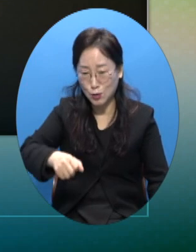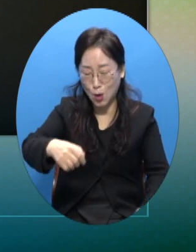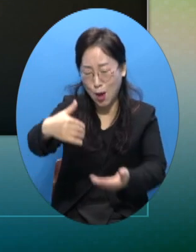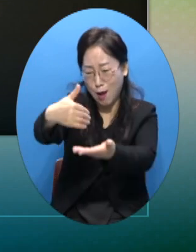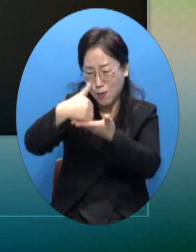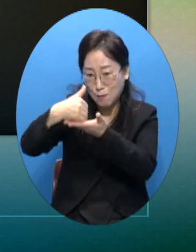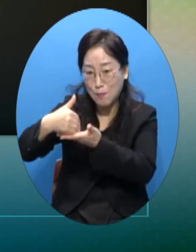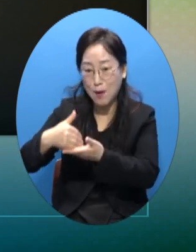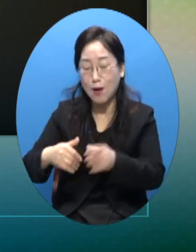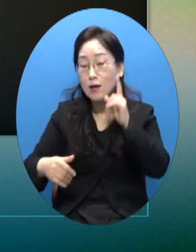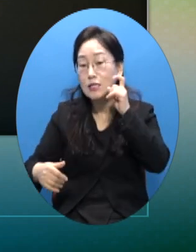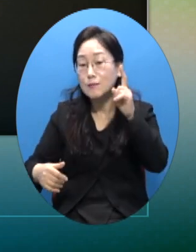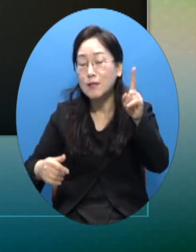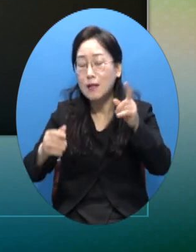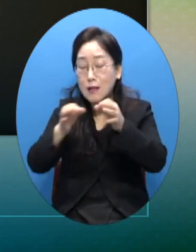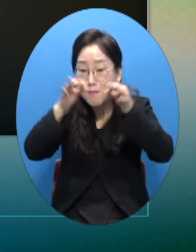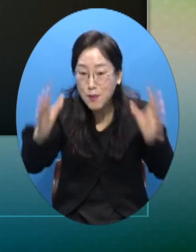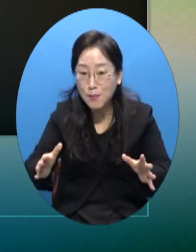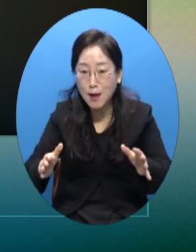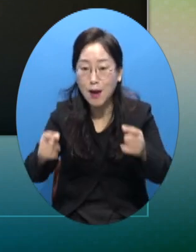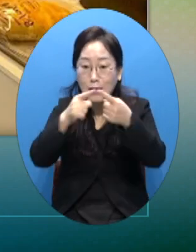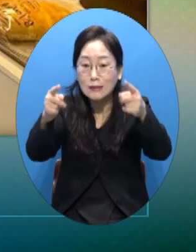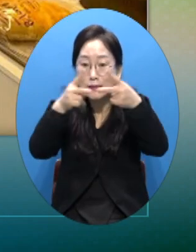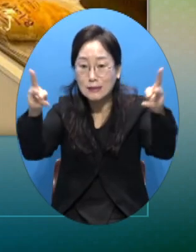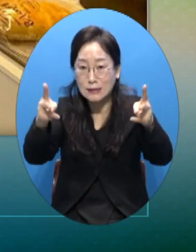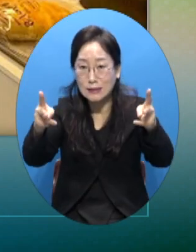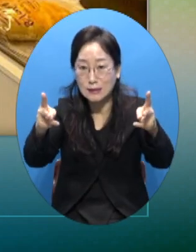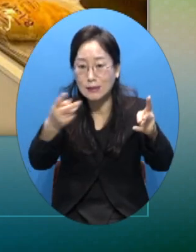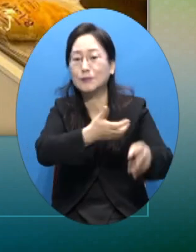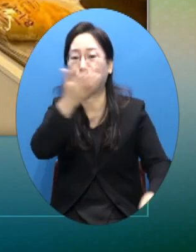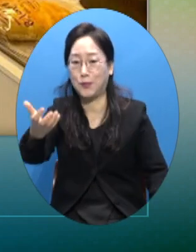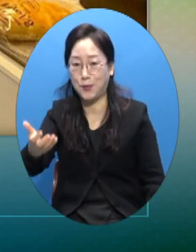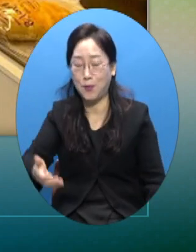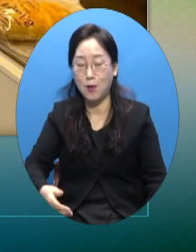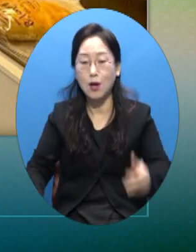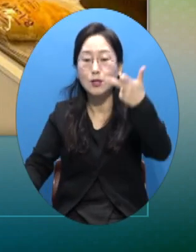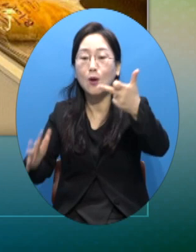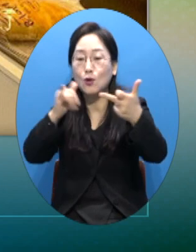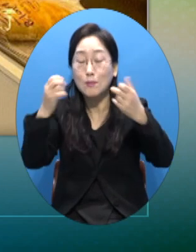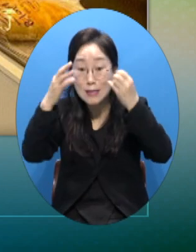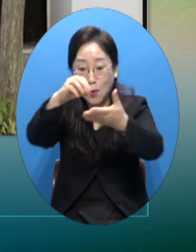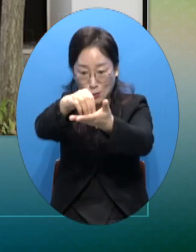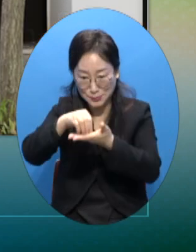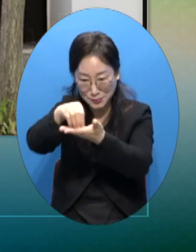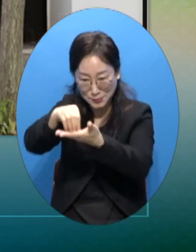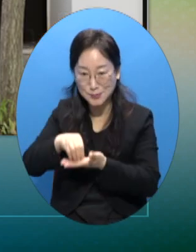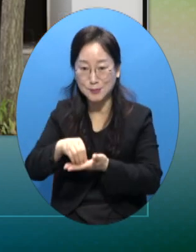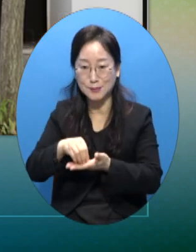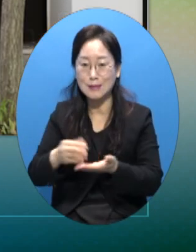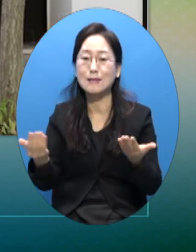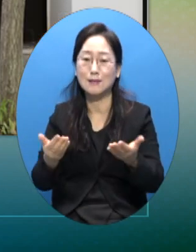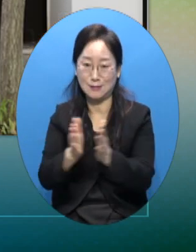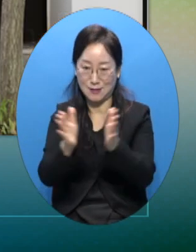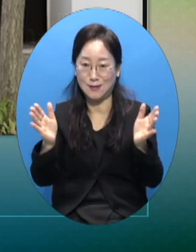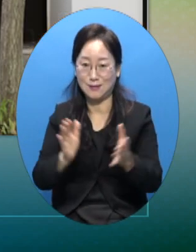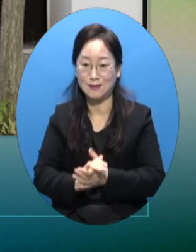만에 에 있는 신축건물 1층 2층으로도 확정하고 17명의 직원이 새로 입사하게 되었습니다